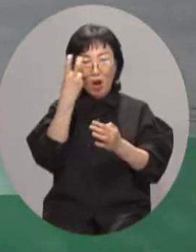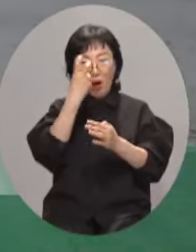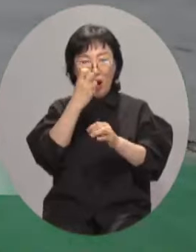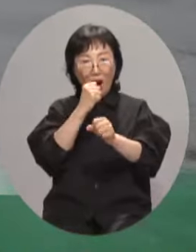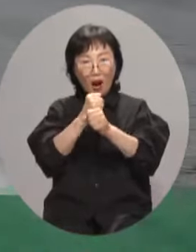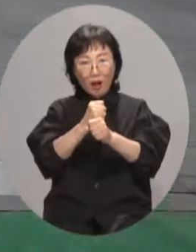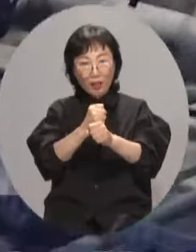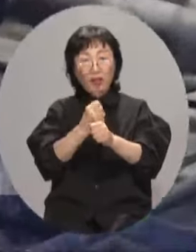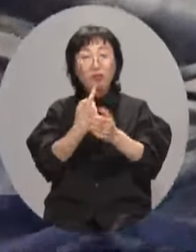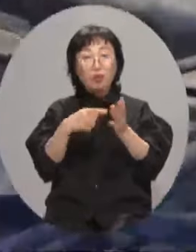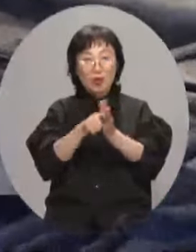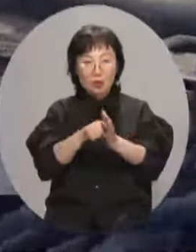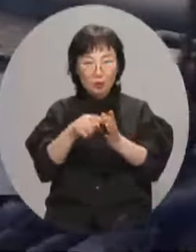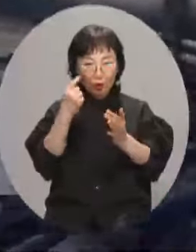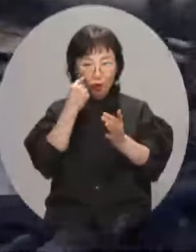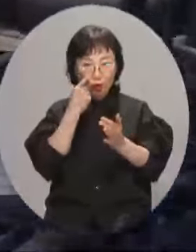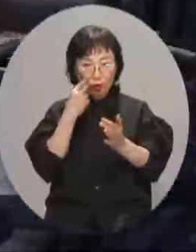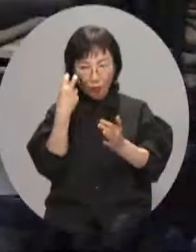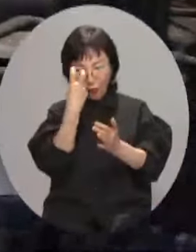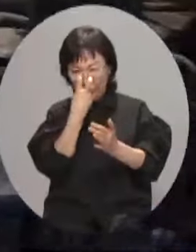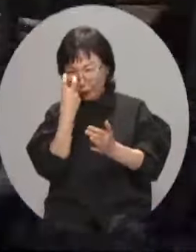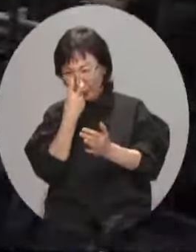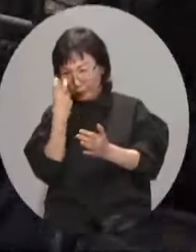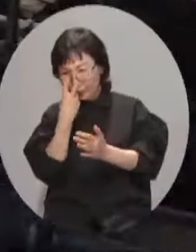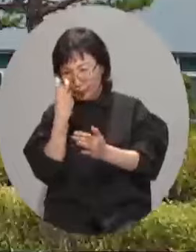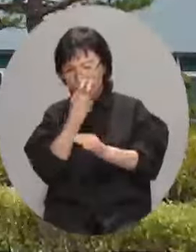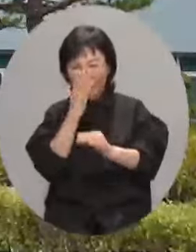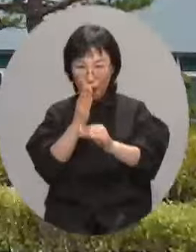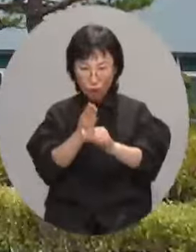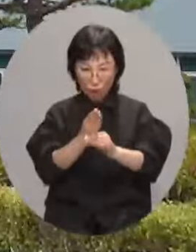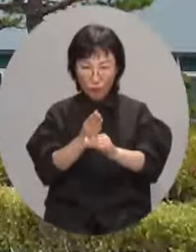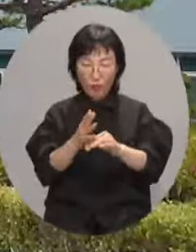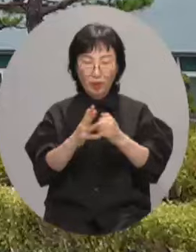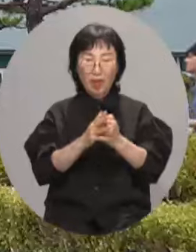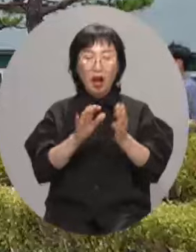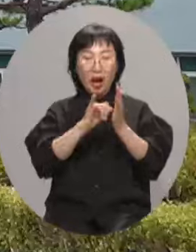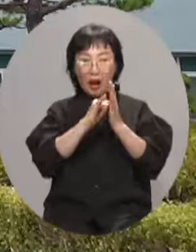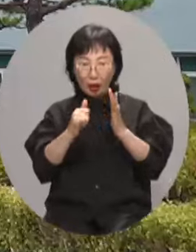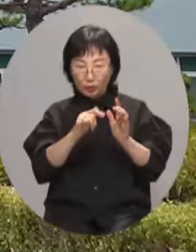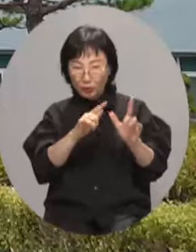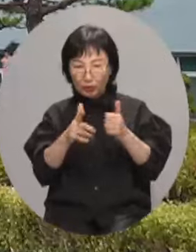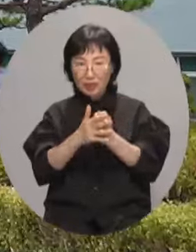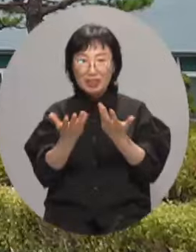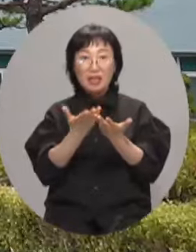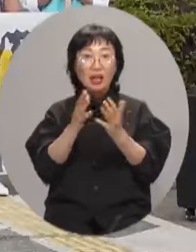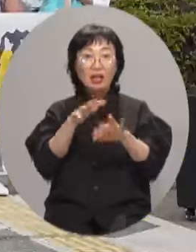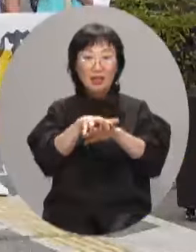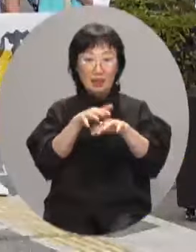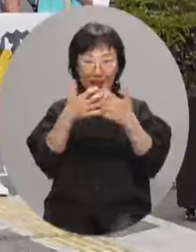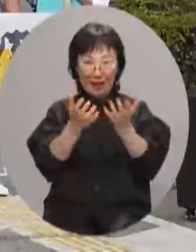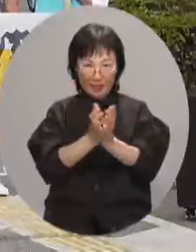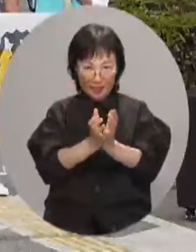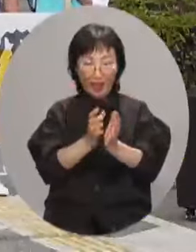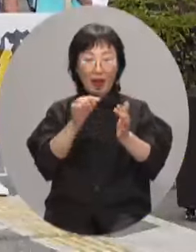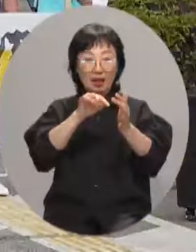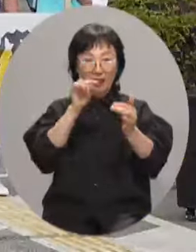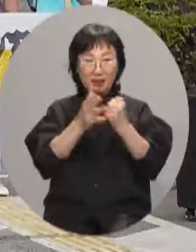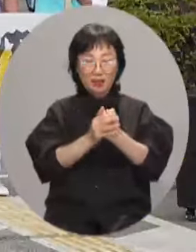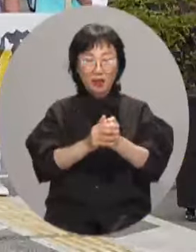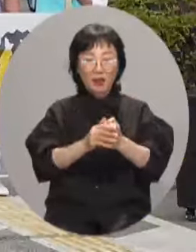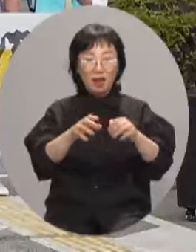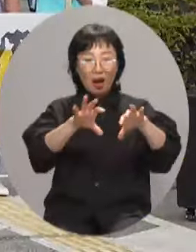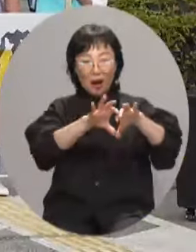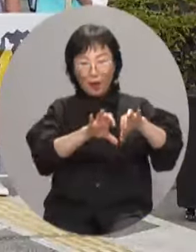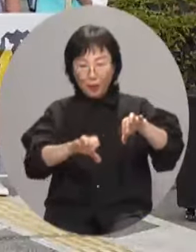설비 이상 여부를 들여다보고 있던 것으로 전해졌습니다. 유족들과 노동단체는 배관에서 유해물질이 새어나올